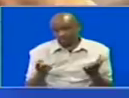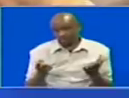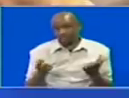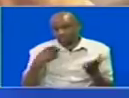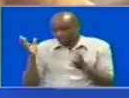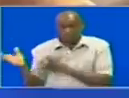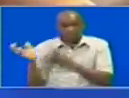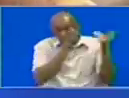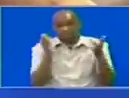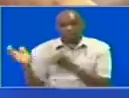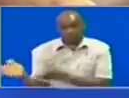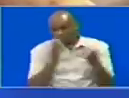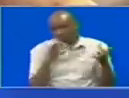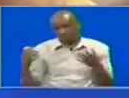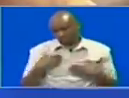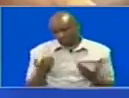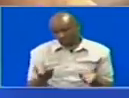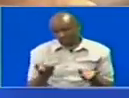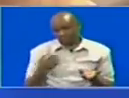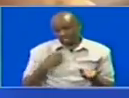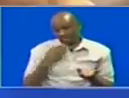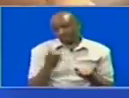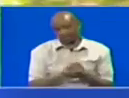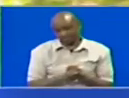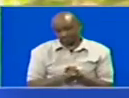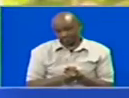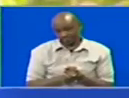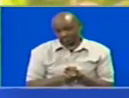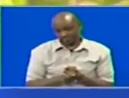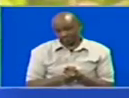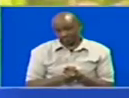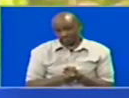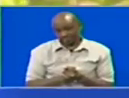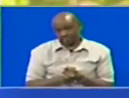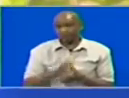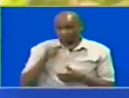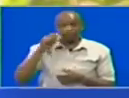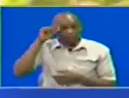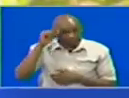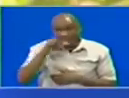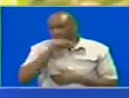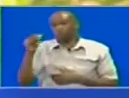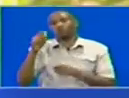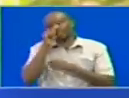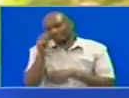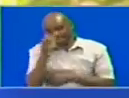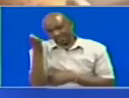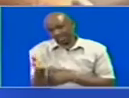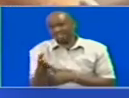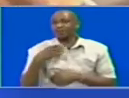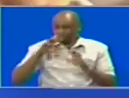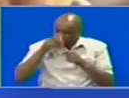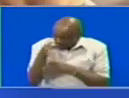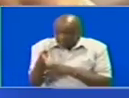loaders. Kwa tukitoka hapo na Mwarabu na lagari kwenda paka Mombasa, kwenda paka Tanzania. Kwa hizo